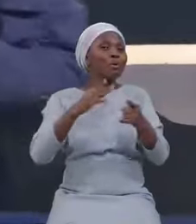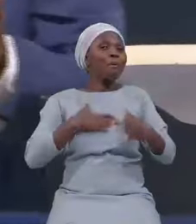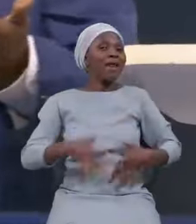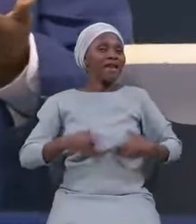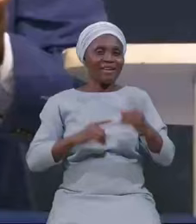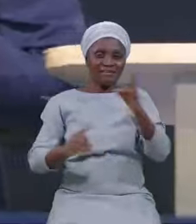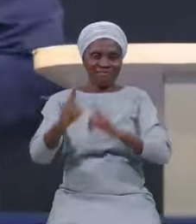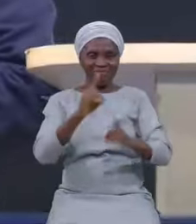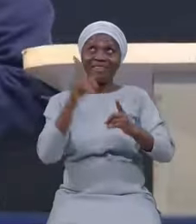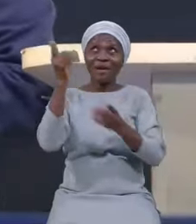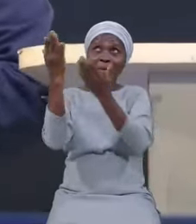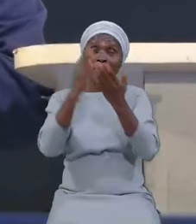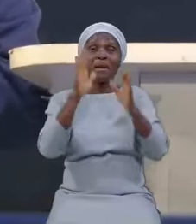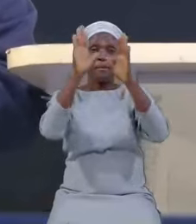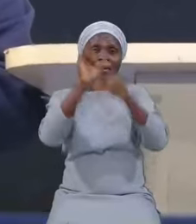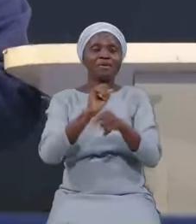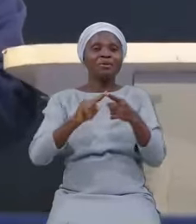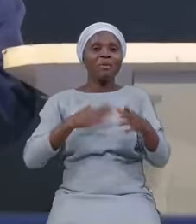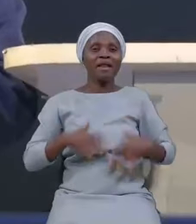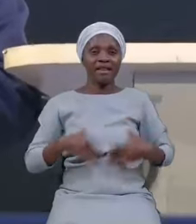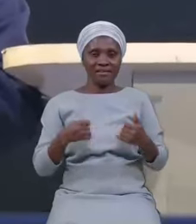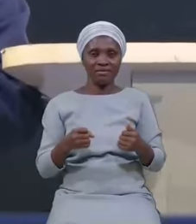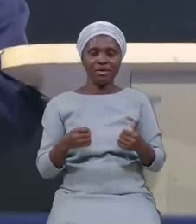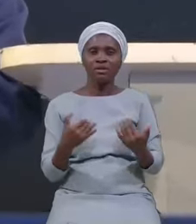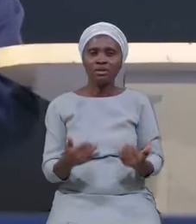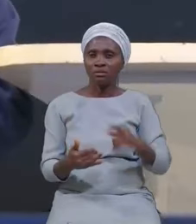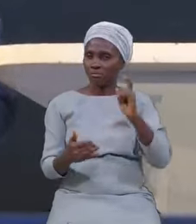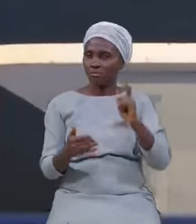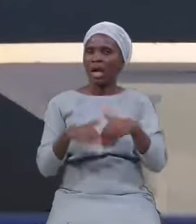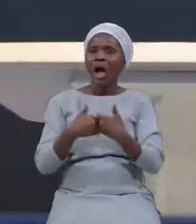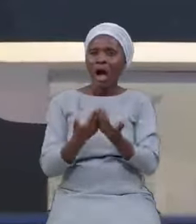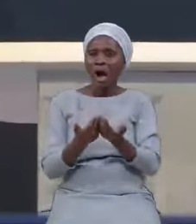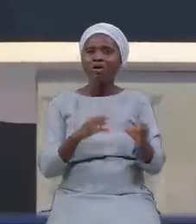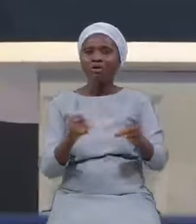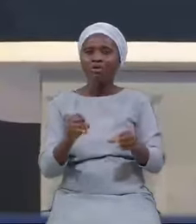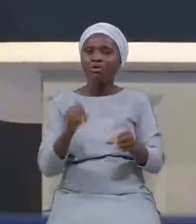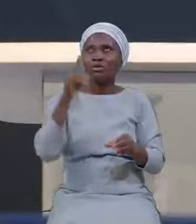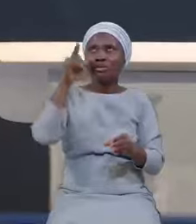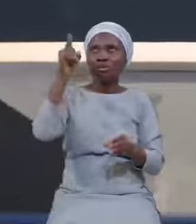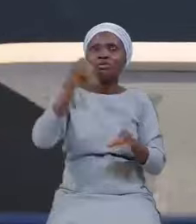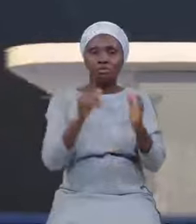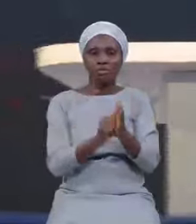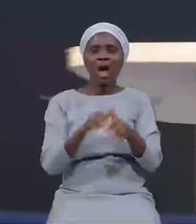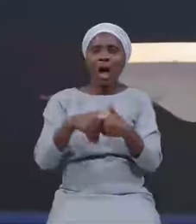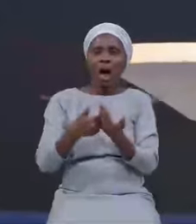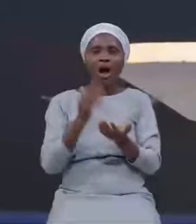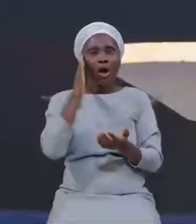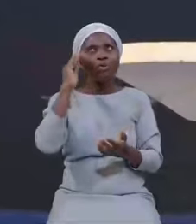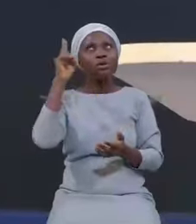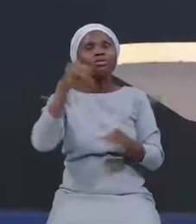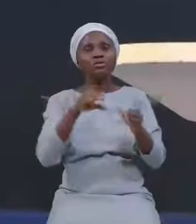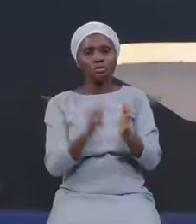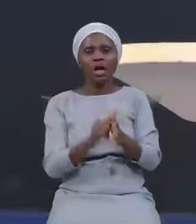Comment le fait-il? Comment le fera-t-il? Et comment cette puissance surnaturelle